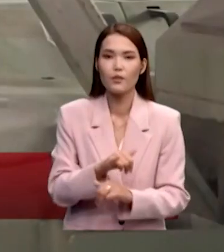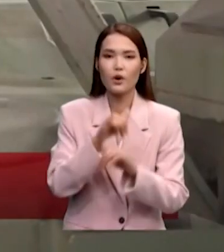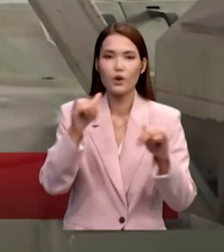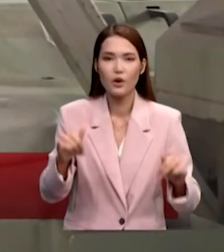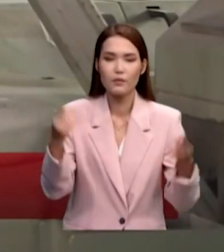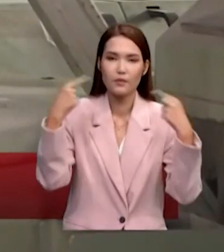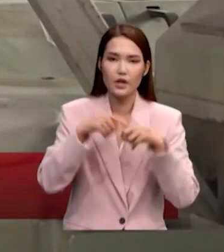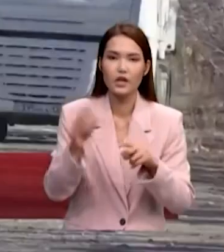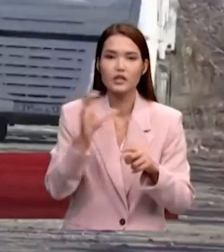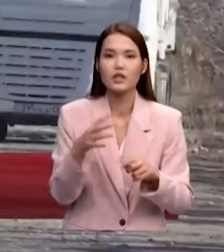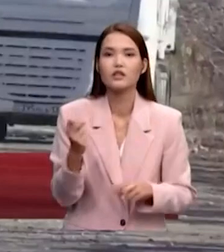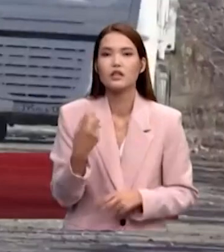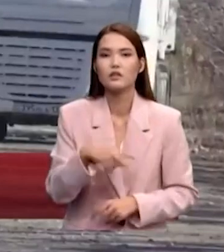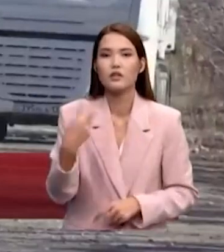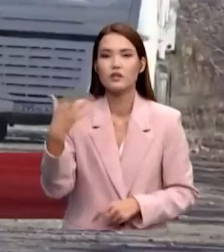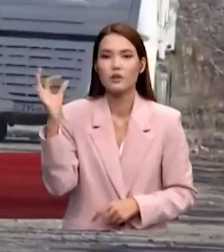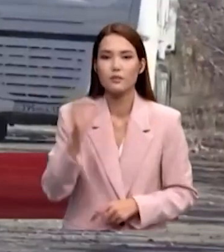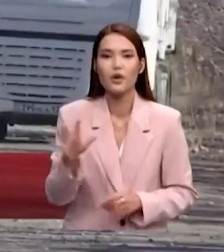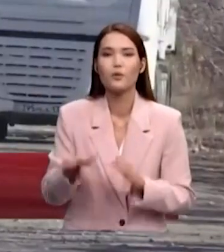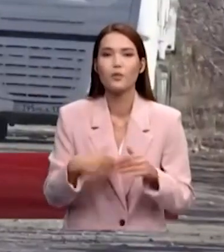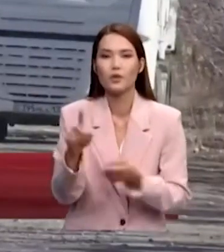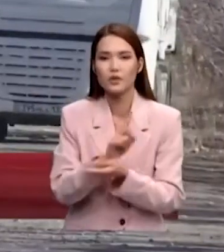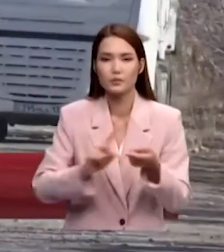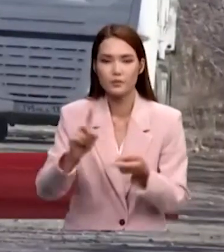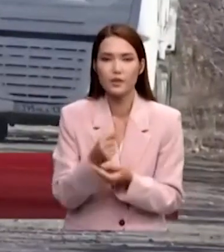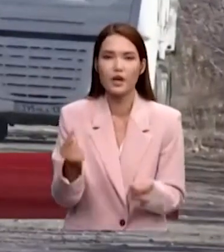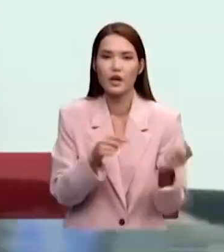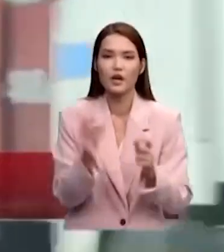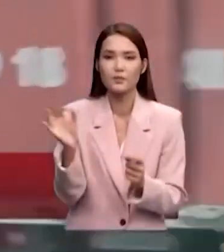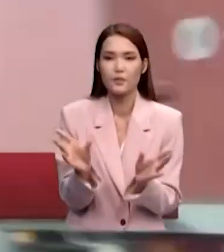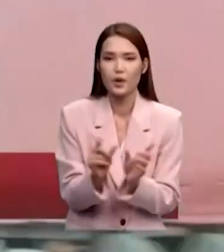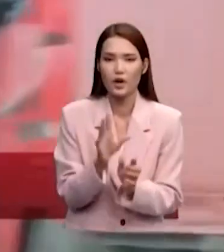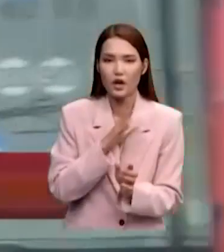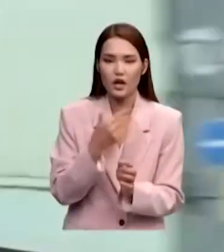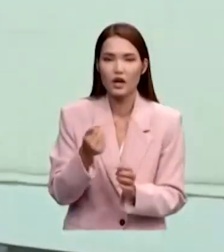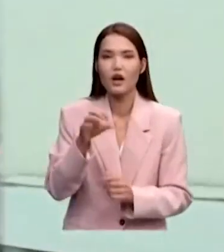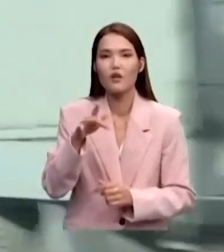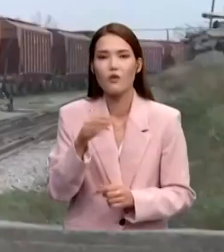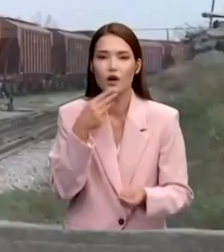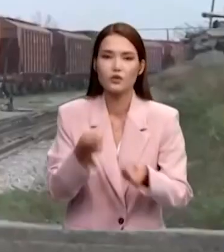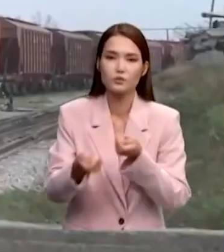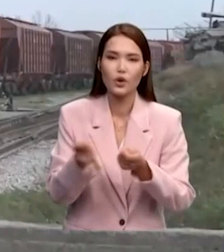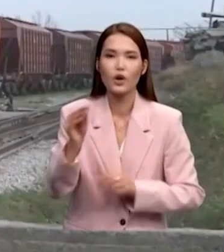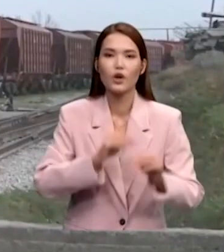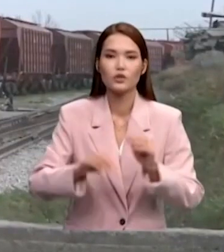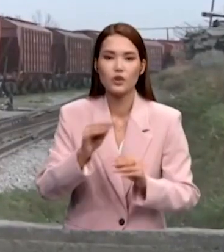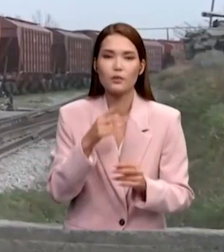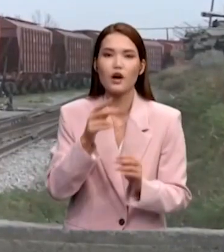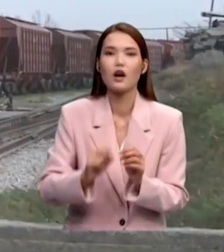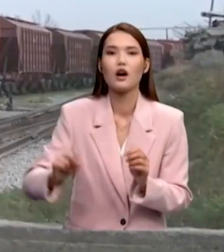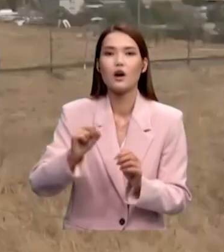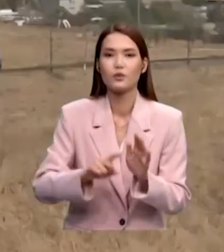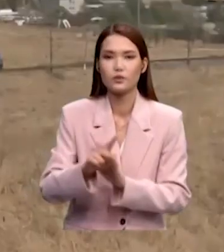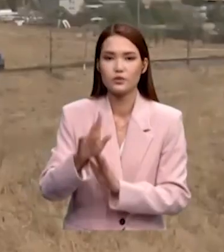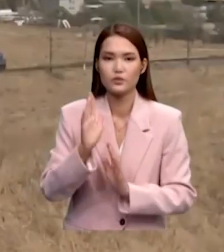на 20-25%, так и перерабатывающие предприятия на 10%. Выставка афганской продукции откроется в столице уже 4 августа. Кстати,